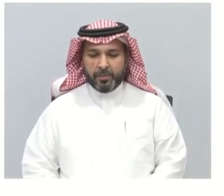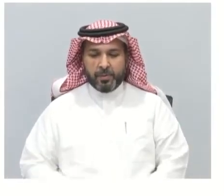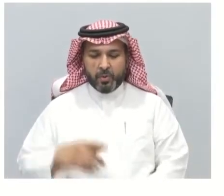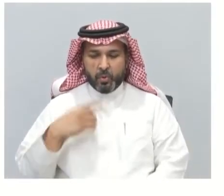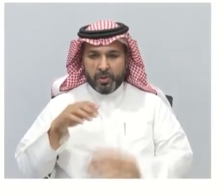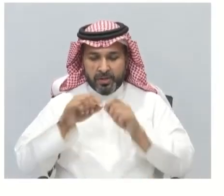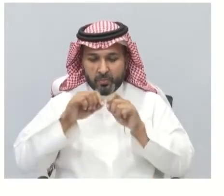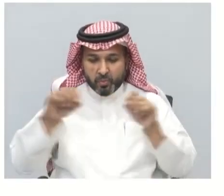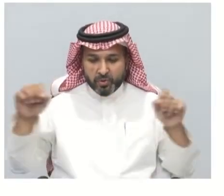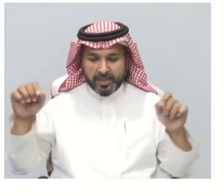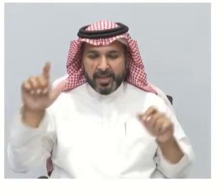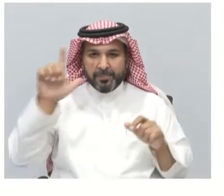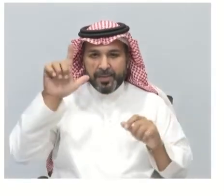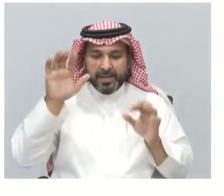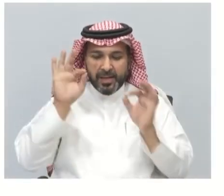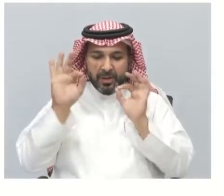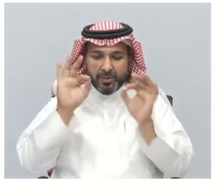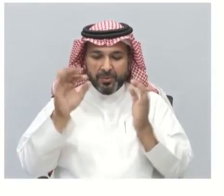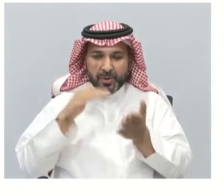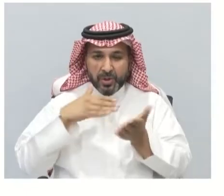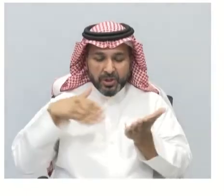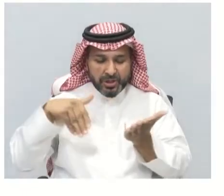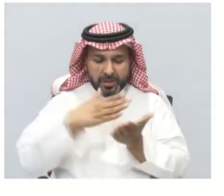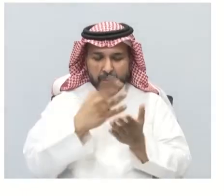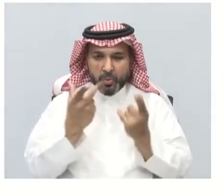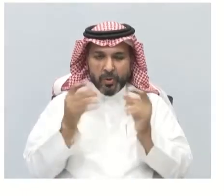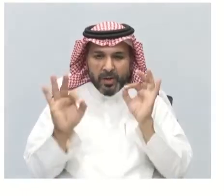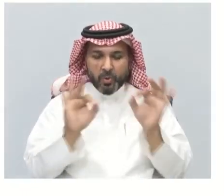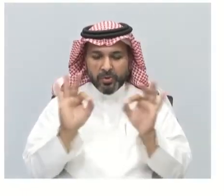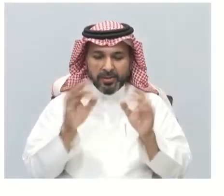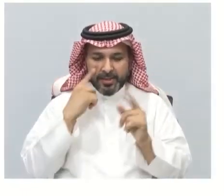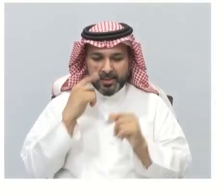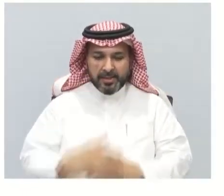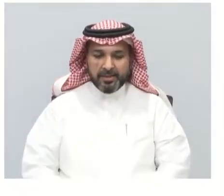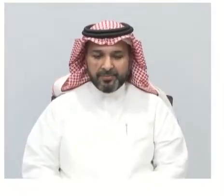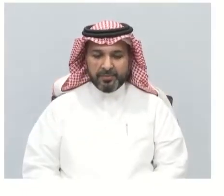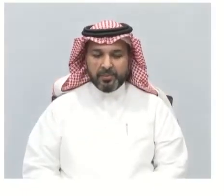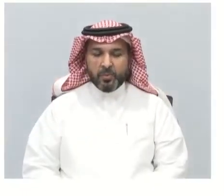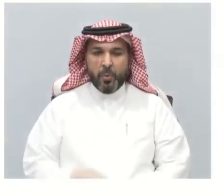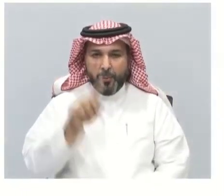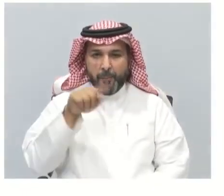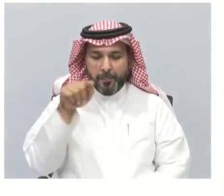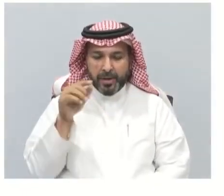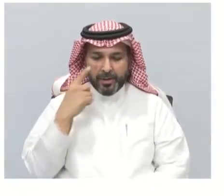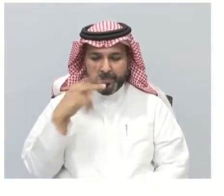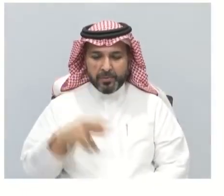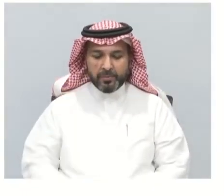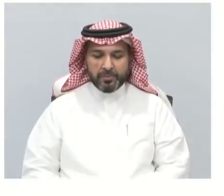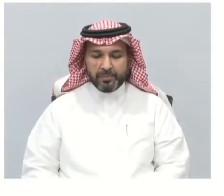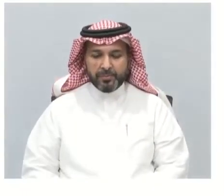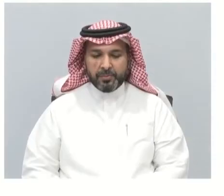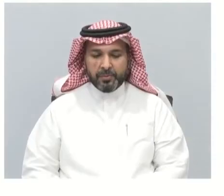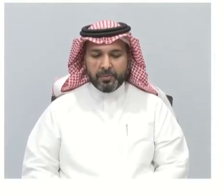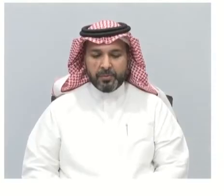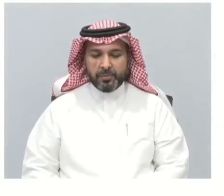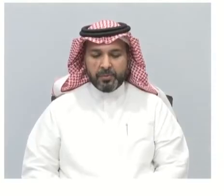واثنين وخمس ورب انشئ مستقيما عموديا على المستقيم ال من النقطه